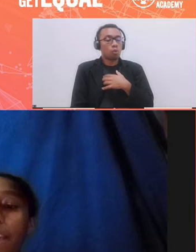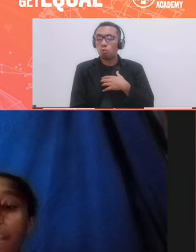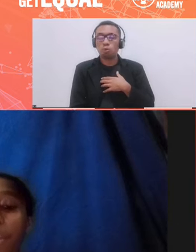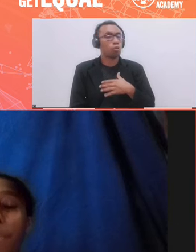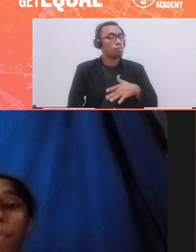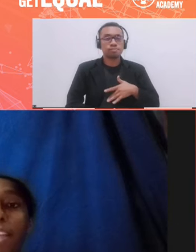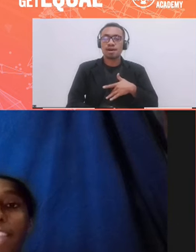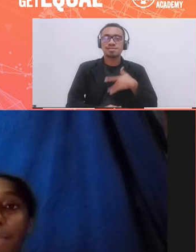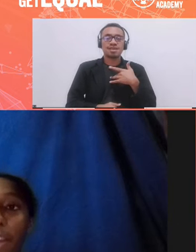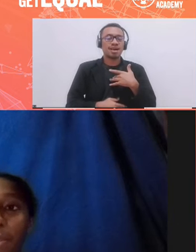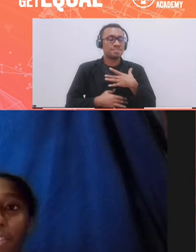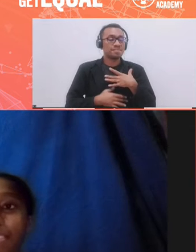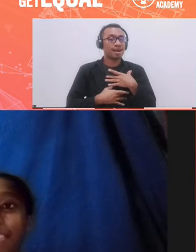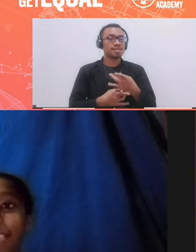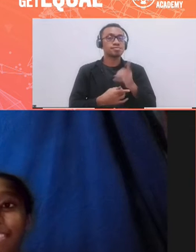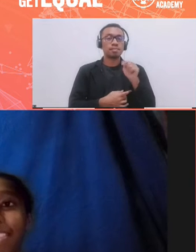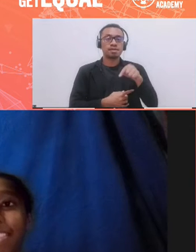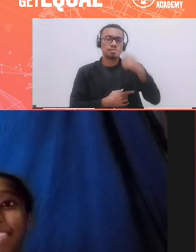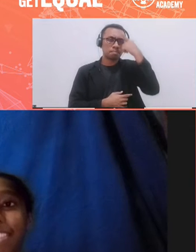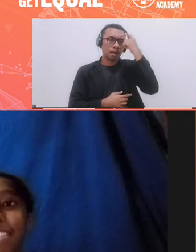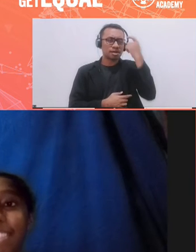kesempatan baru dan pembelajaran baru.